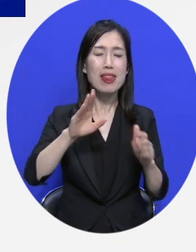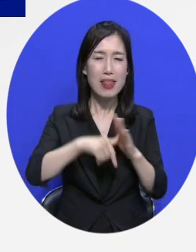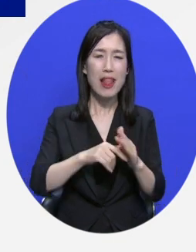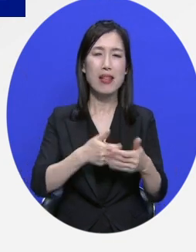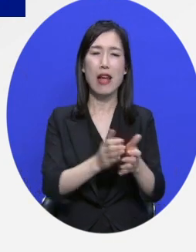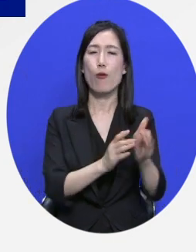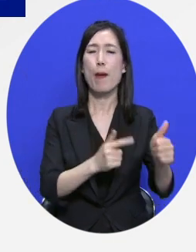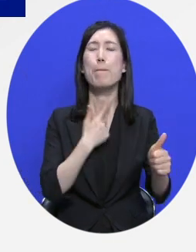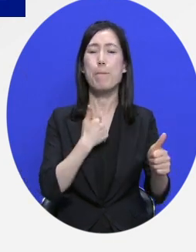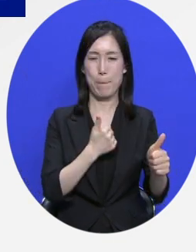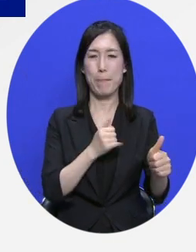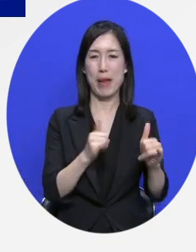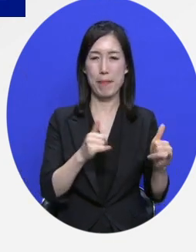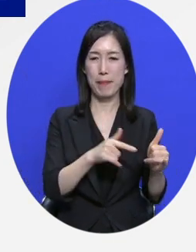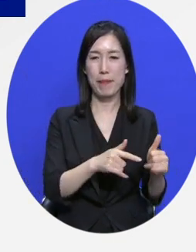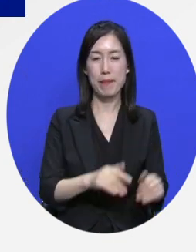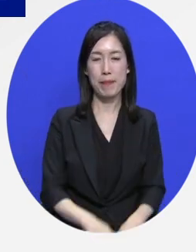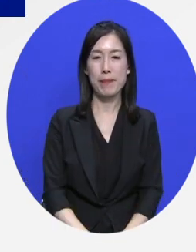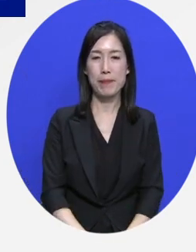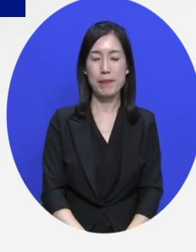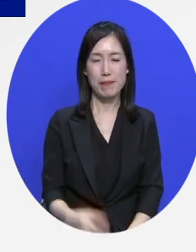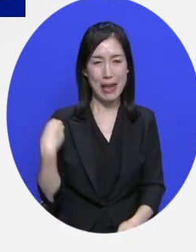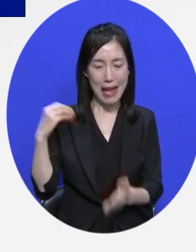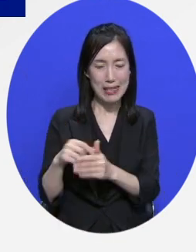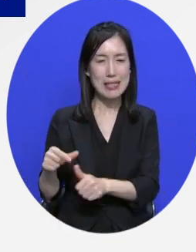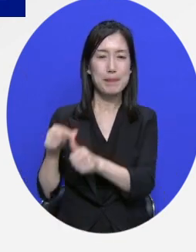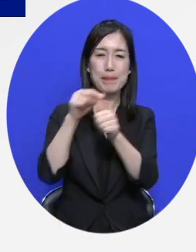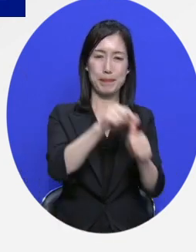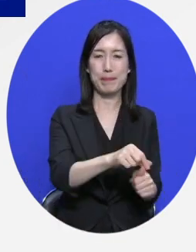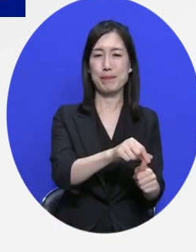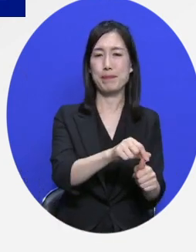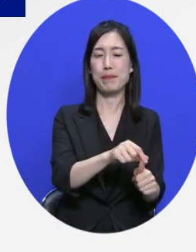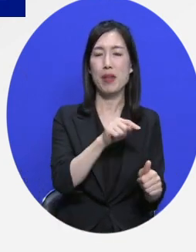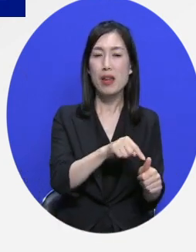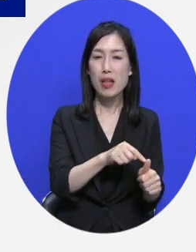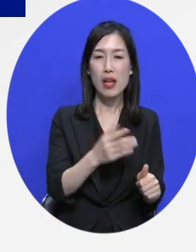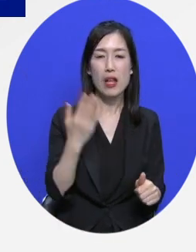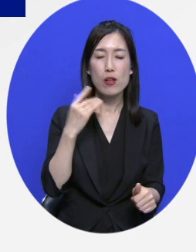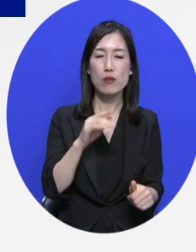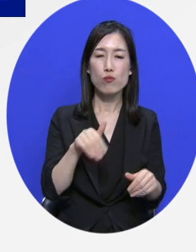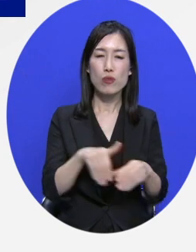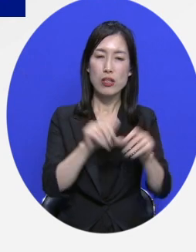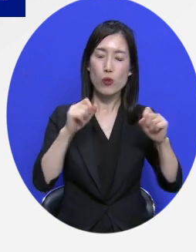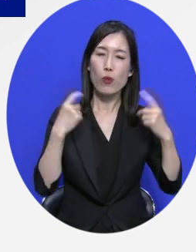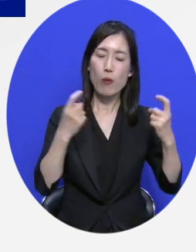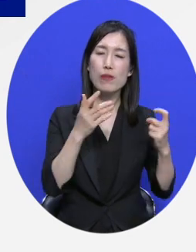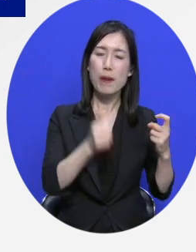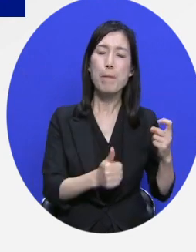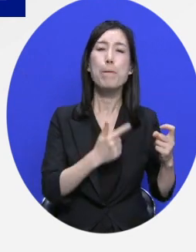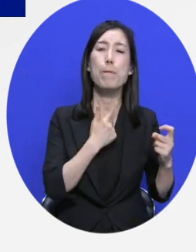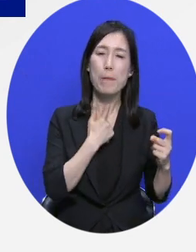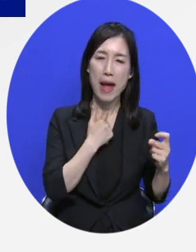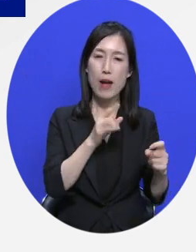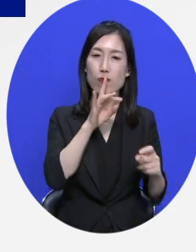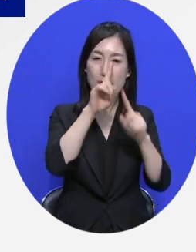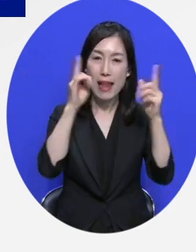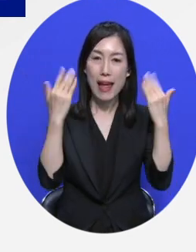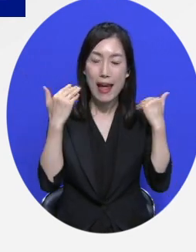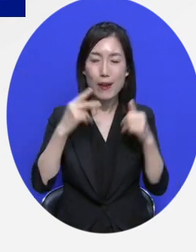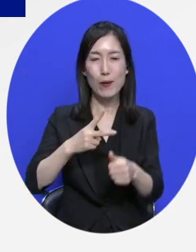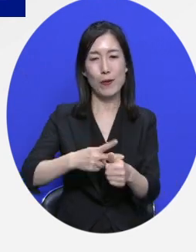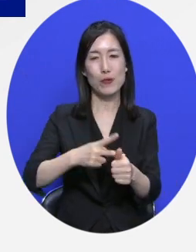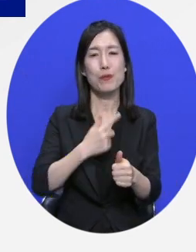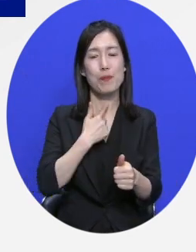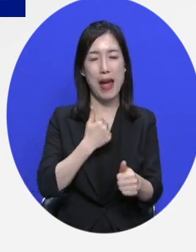역임했던 유인촌 대통령 문화체육특보를 다시 발탁했습니다. 유 후보자는 문체부 장관과 함께 중앙대학교 예술학과